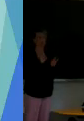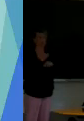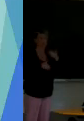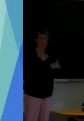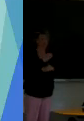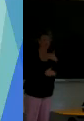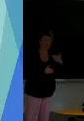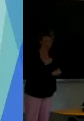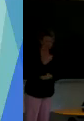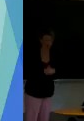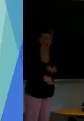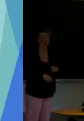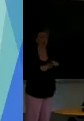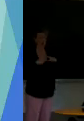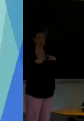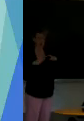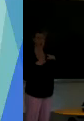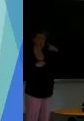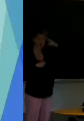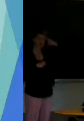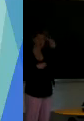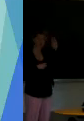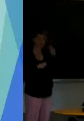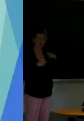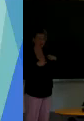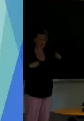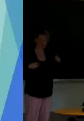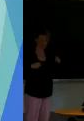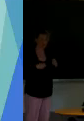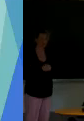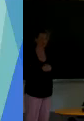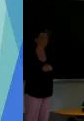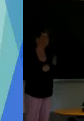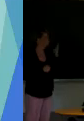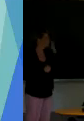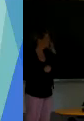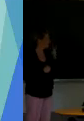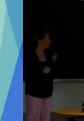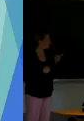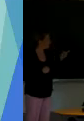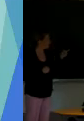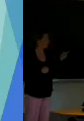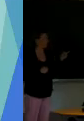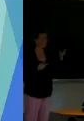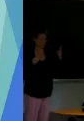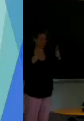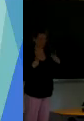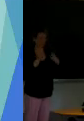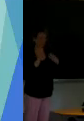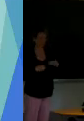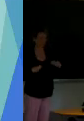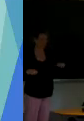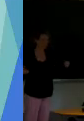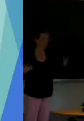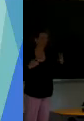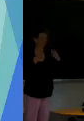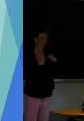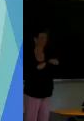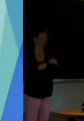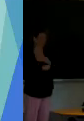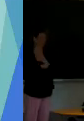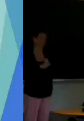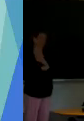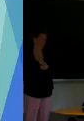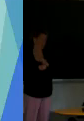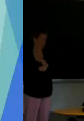neuroprotesi, argomento naturalmente particolarmente interessante. E poi naturalmente, come vedete lì, biomateriali, dispositivi medici e